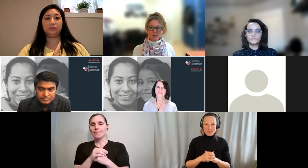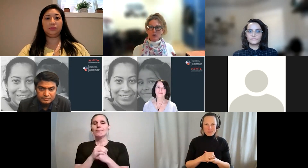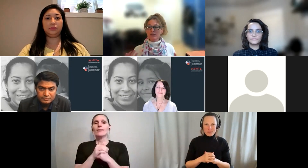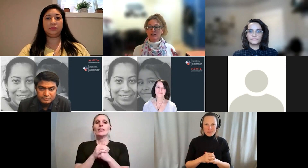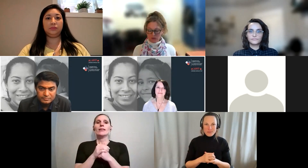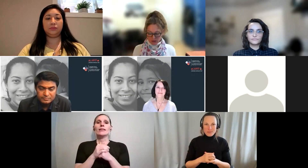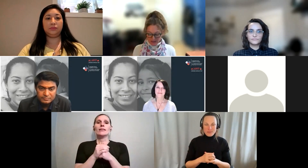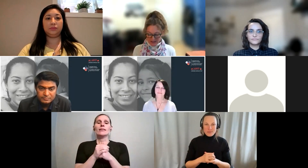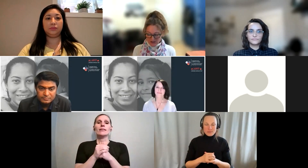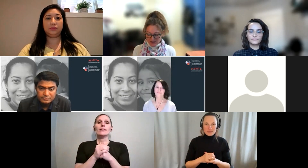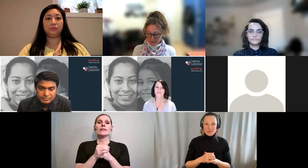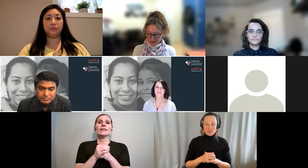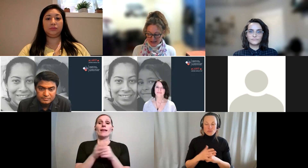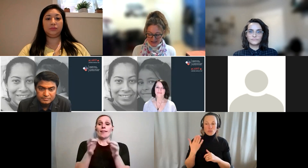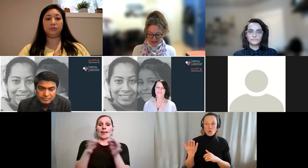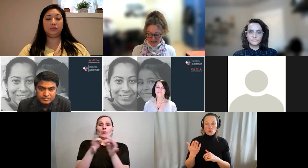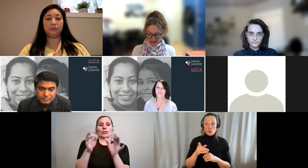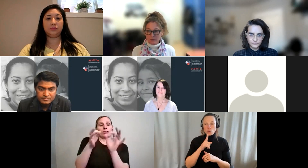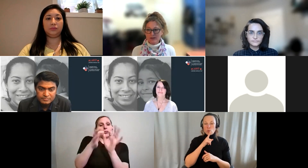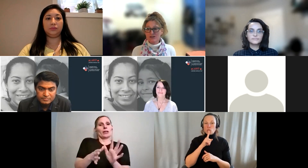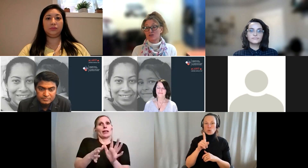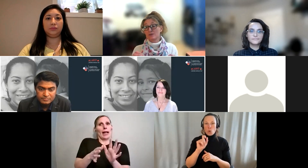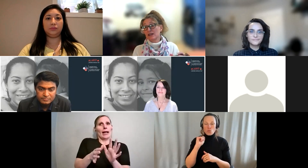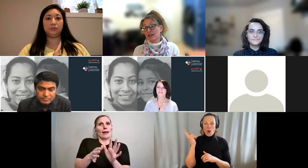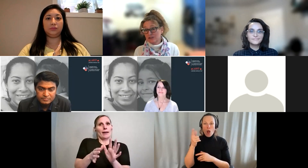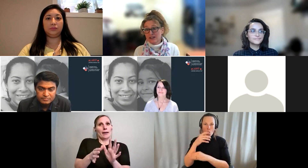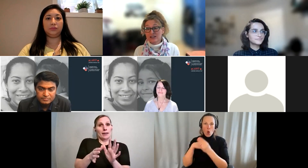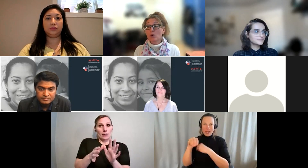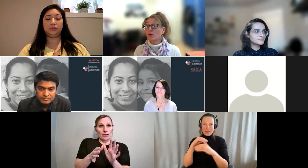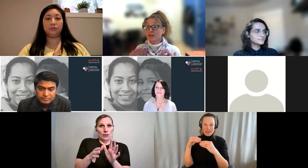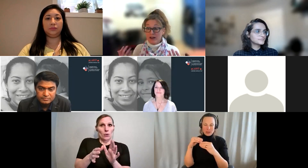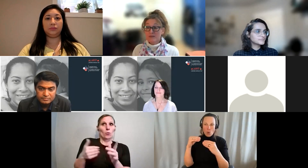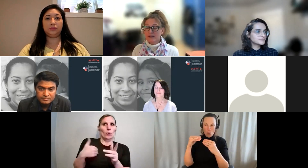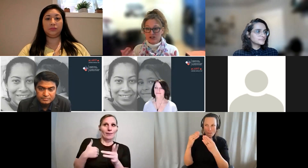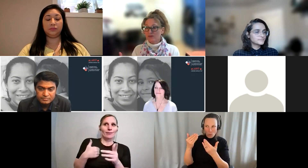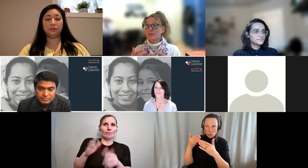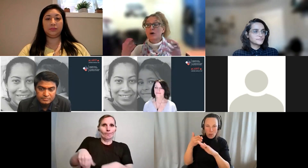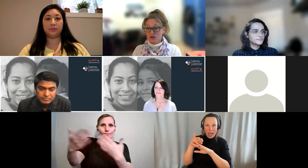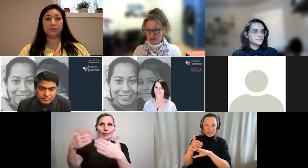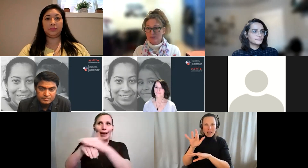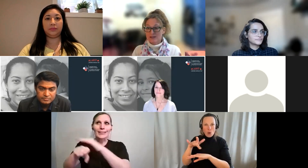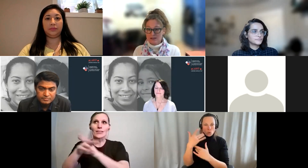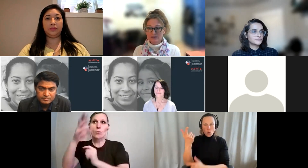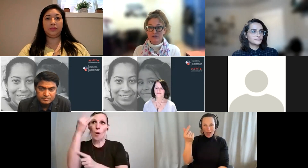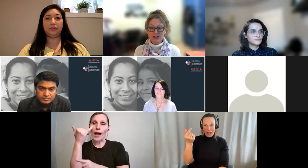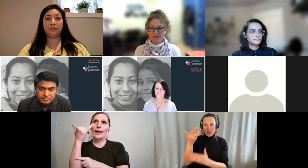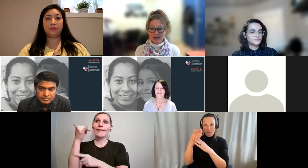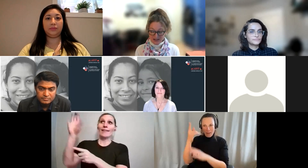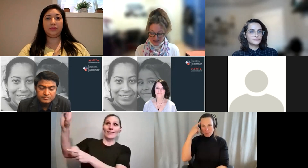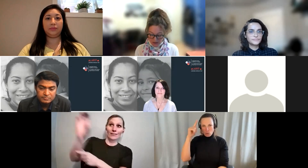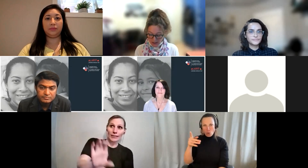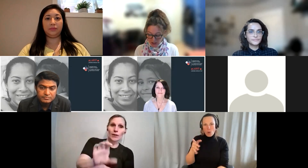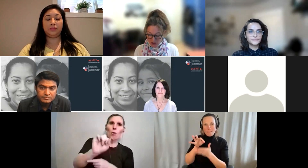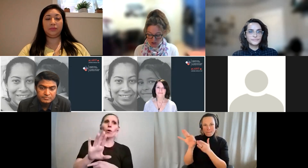Et donc, c'est un système de support que chaque organisation a pu avoir accès parce qu'il y a des fonds dédiés ou il y a eu des partenaires généreux qui vous